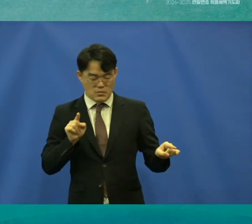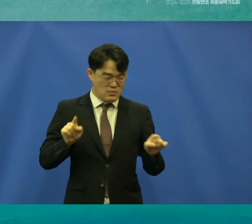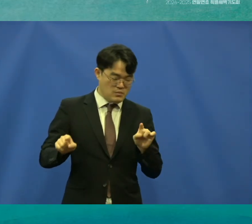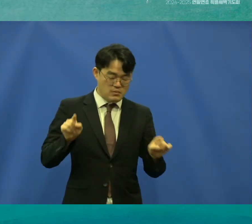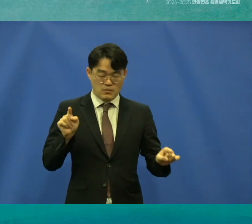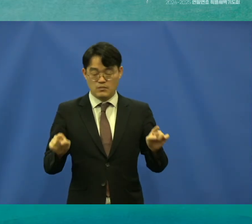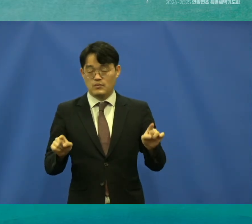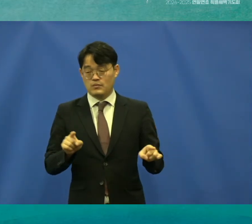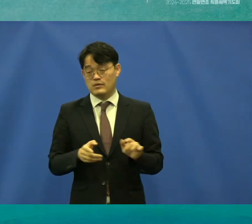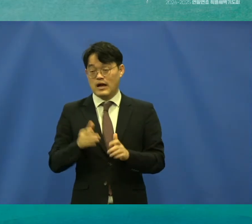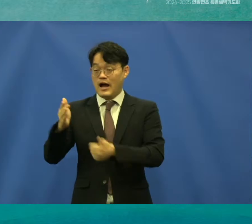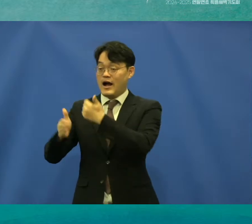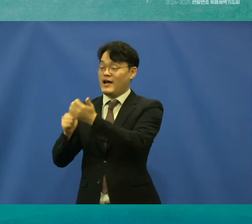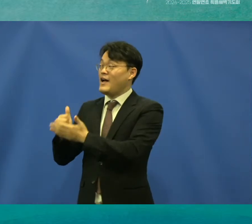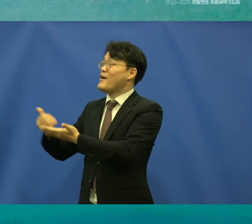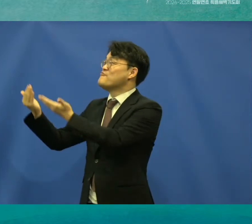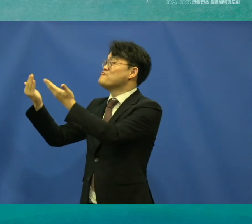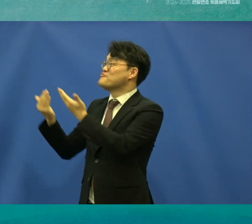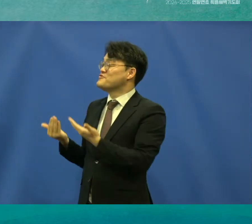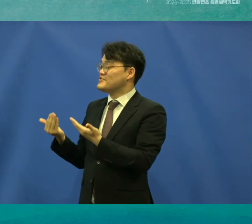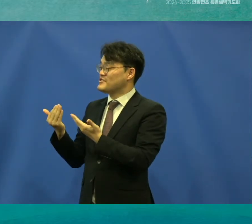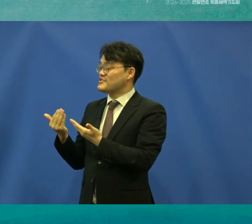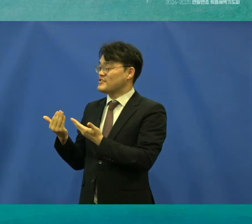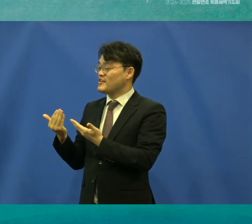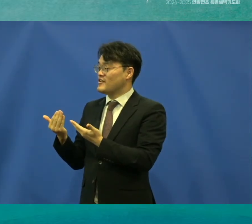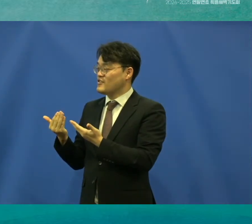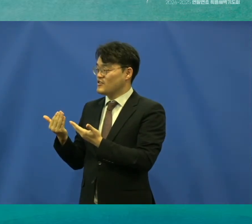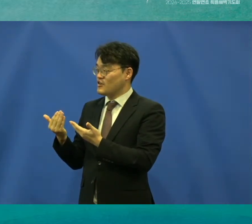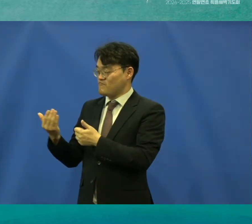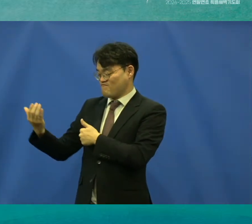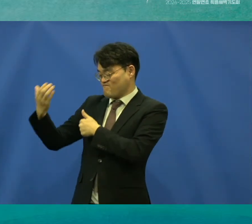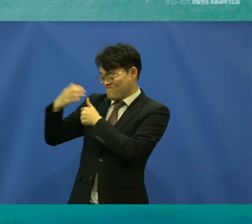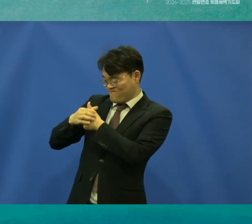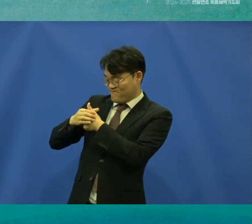하나님이 주신 미션에 눈을 뜨지 않으면 사람이 좀챙이가 돼요.